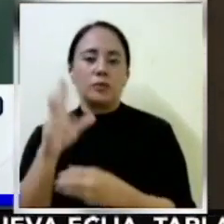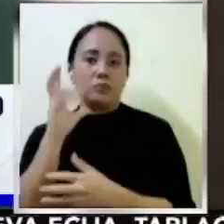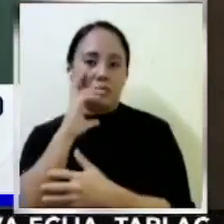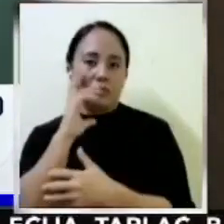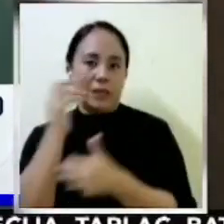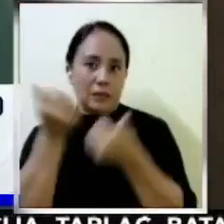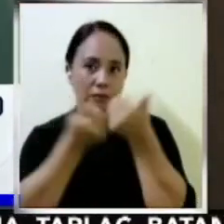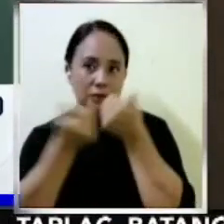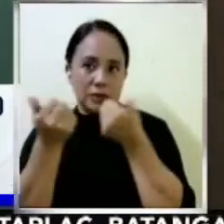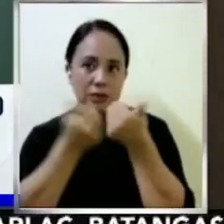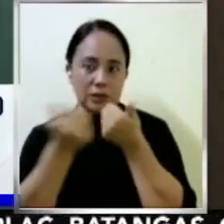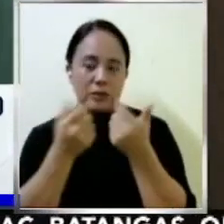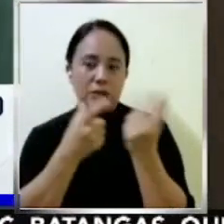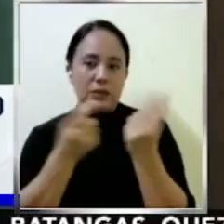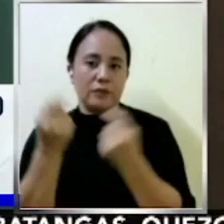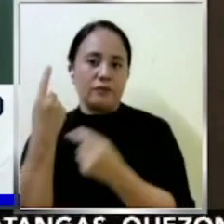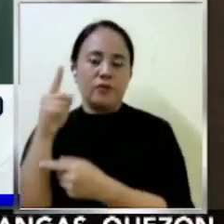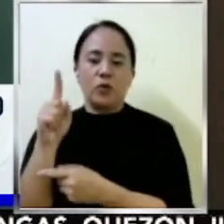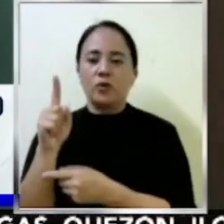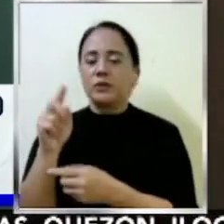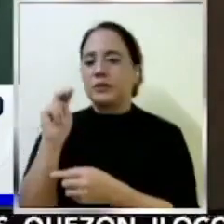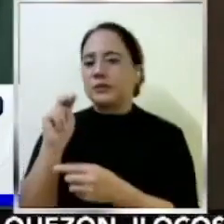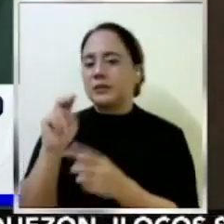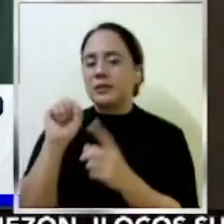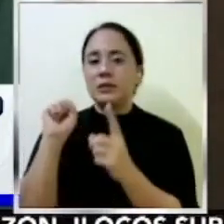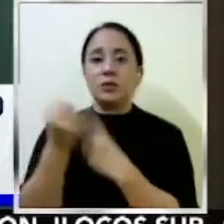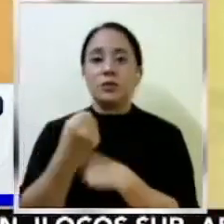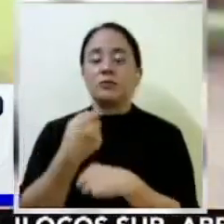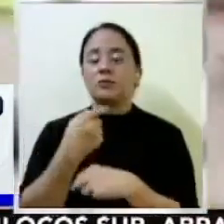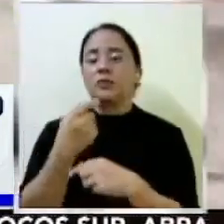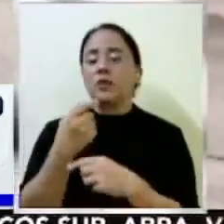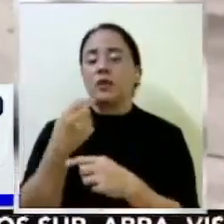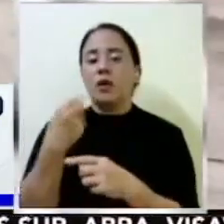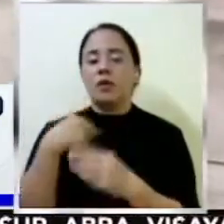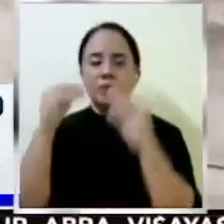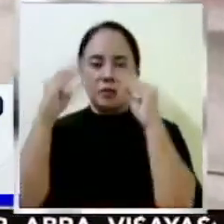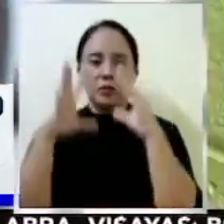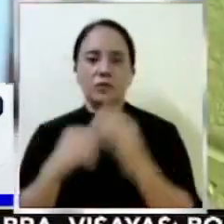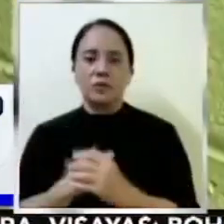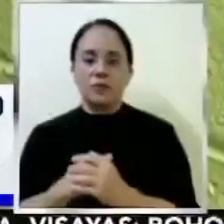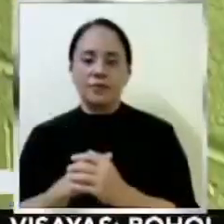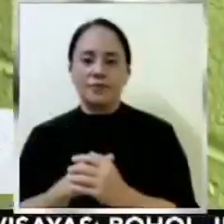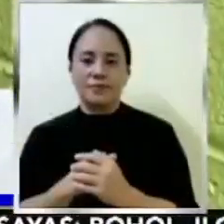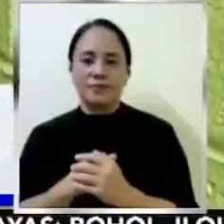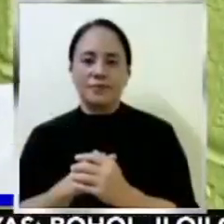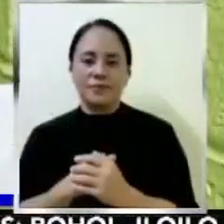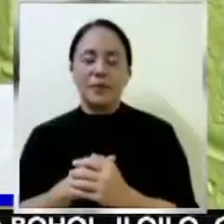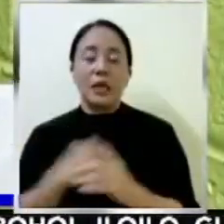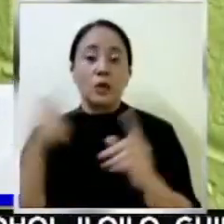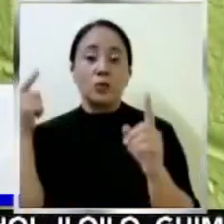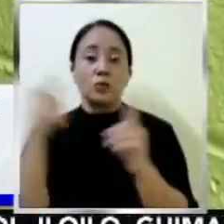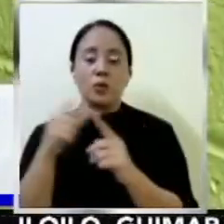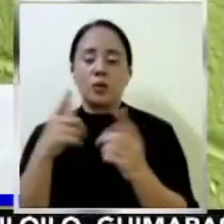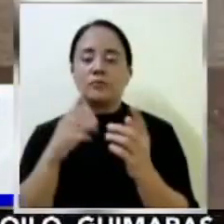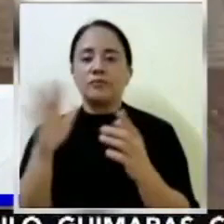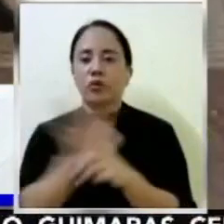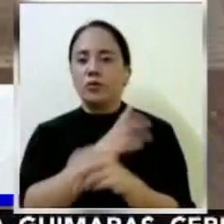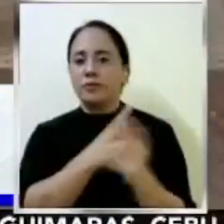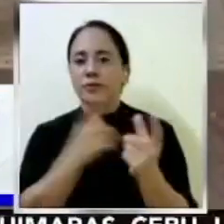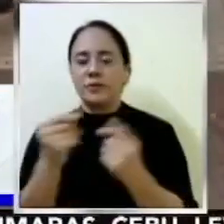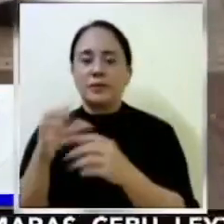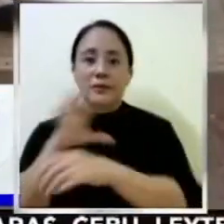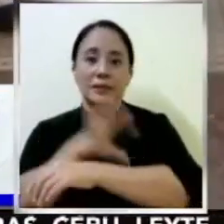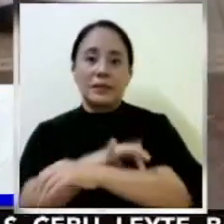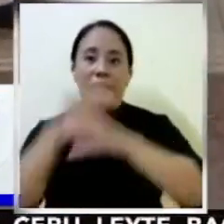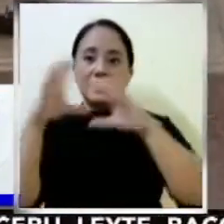for the welfare and benefit of teachers. Target niya rin ang full implementation ng face-to-face classes sa